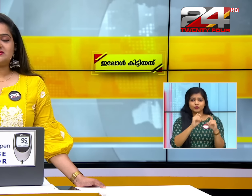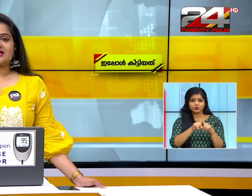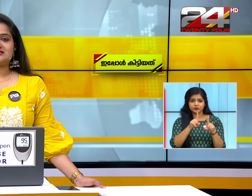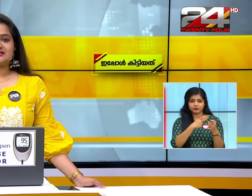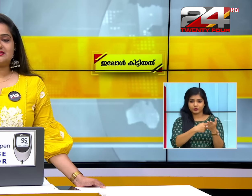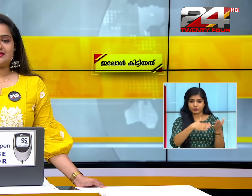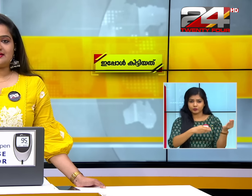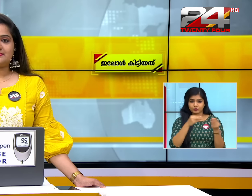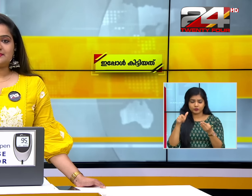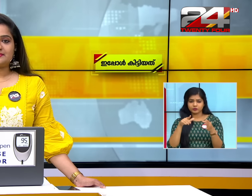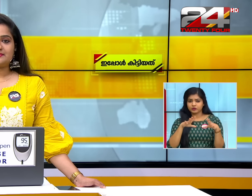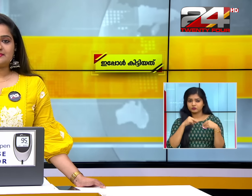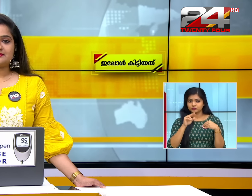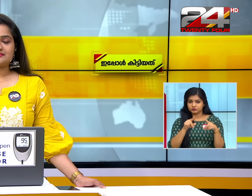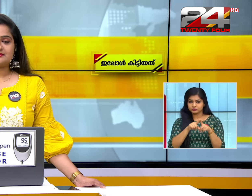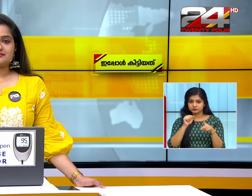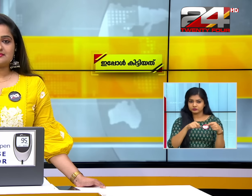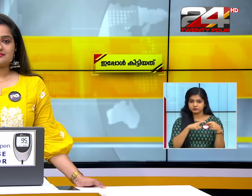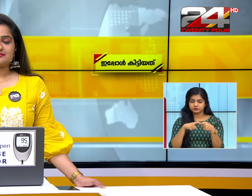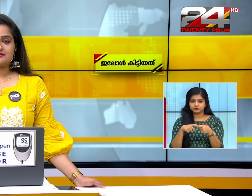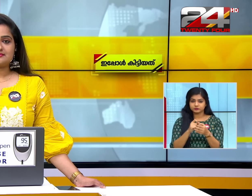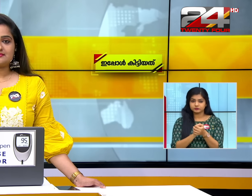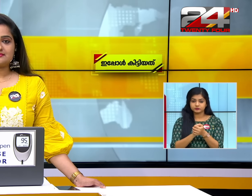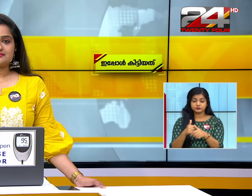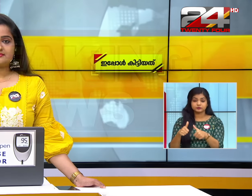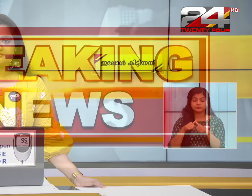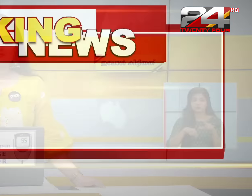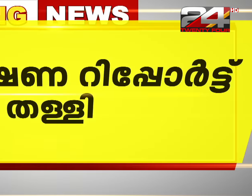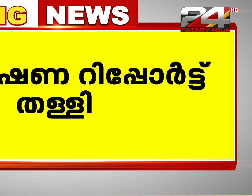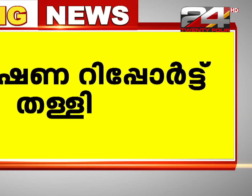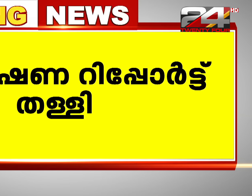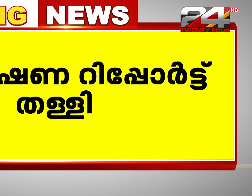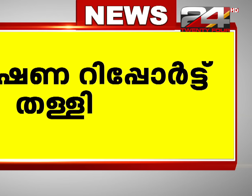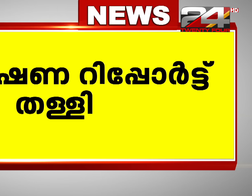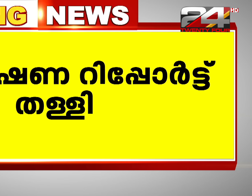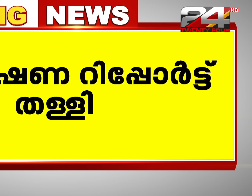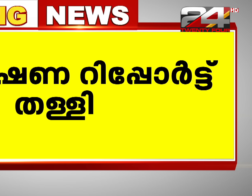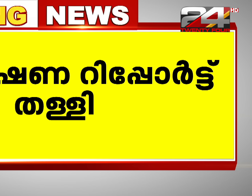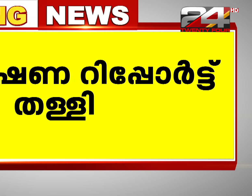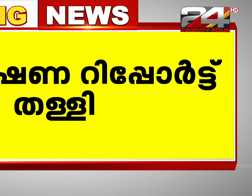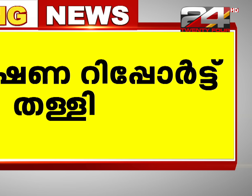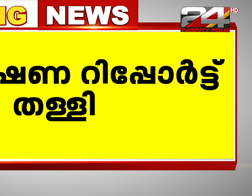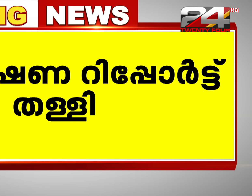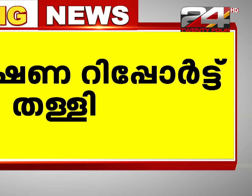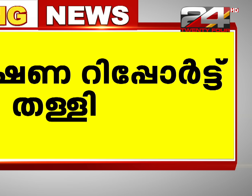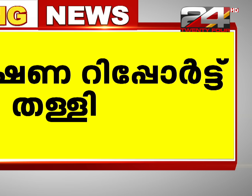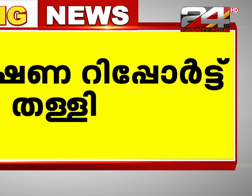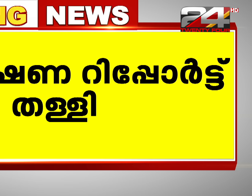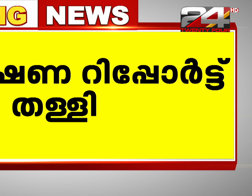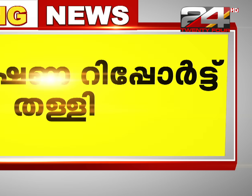ഒരു സാഹചര്യത്തിൽ തന്നെയല്ലേ? പ്രവിധ പ്രസവാനന്തര ചികിത്സയിലിരിക്കെയാണ് കഴിഞ്ഞ 28-ന്